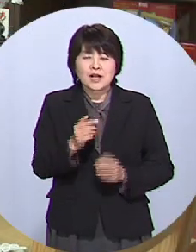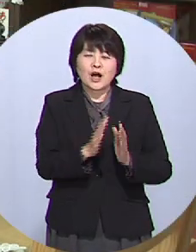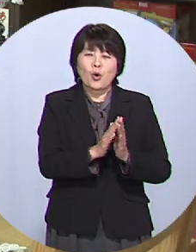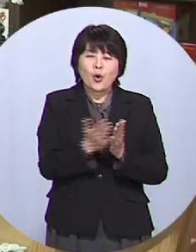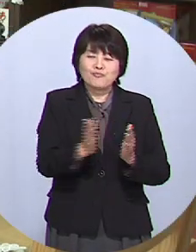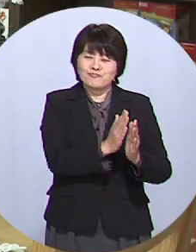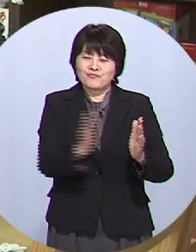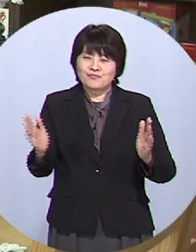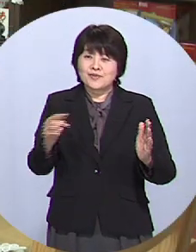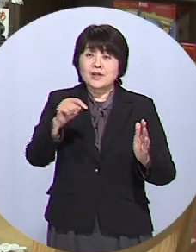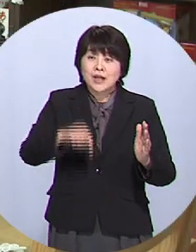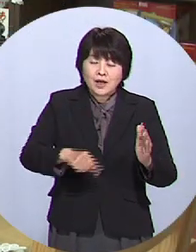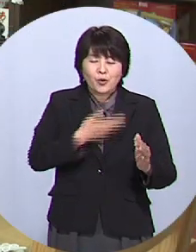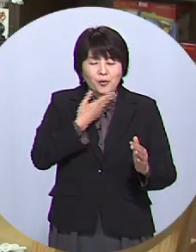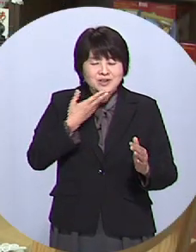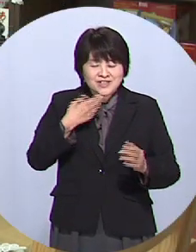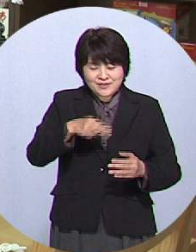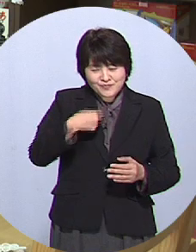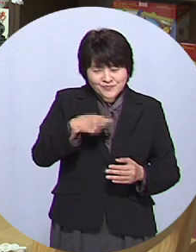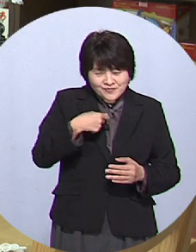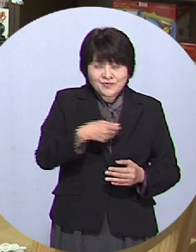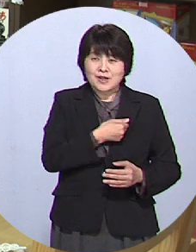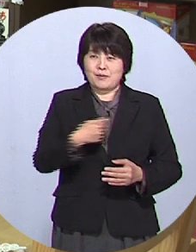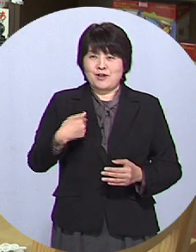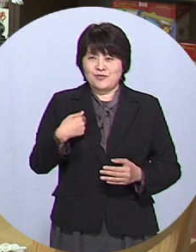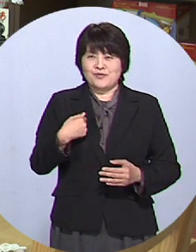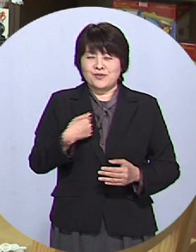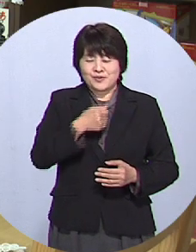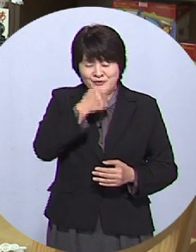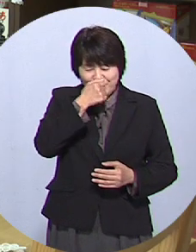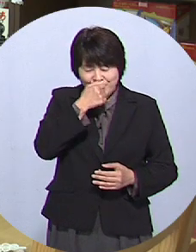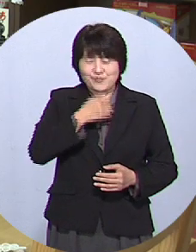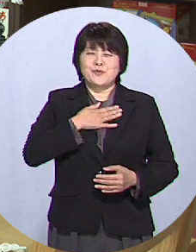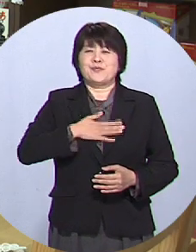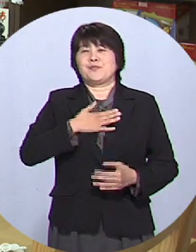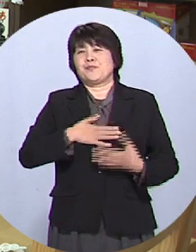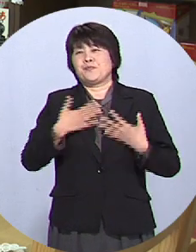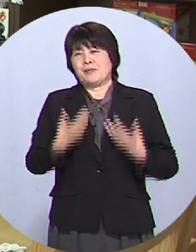ながら美味しいものが食べられ、大満足な時間が過ごせました。